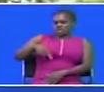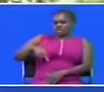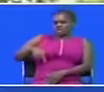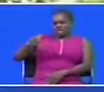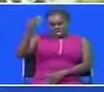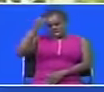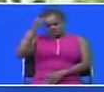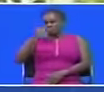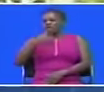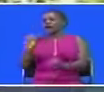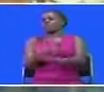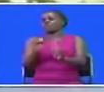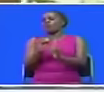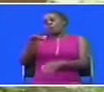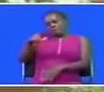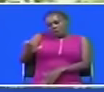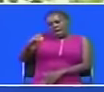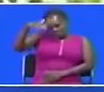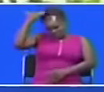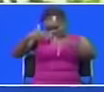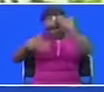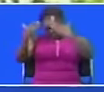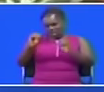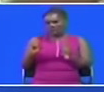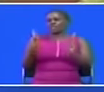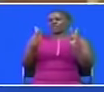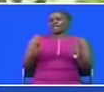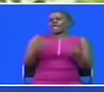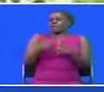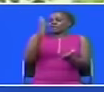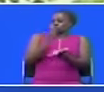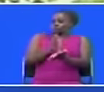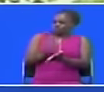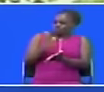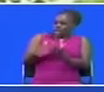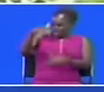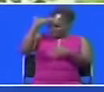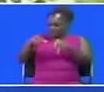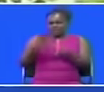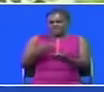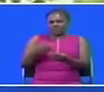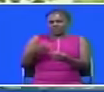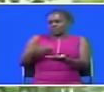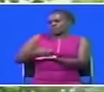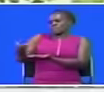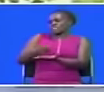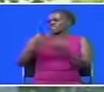academic dwarfs. Yeye ni academic giant. Lakini kama kweli yeye, mbona ameuza watu wake,